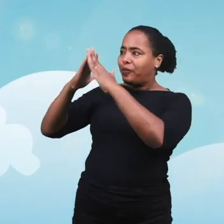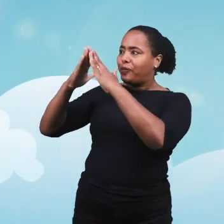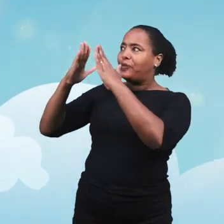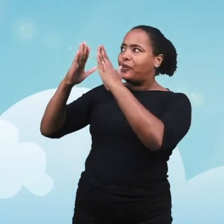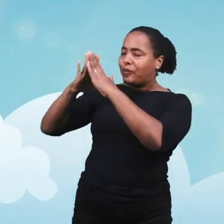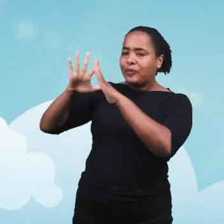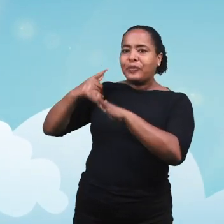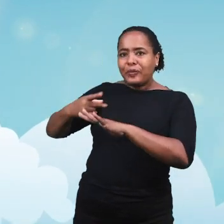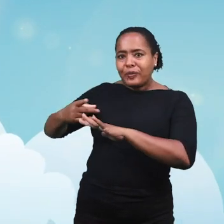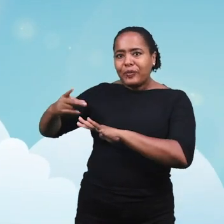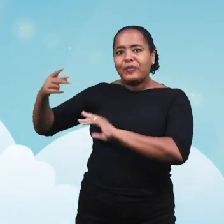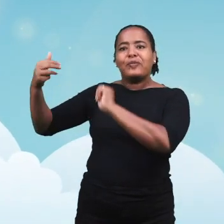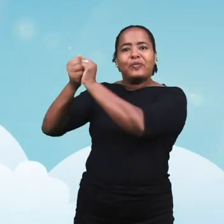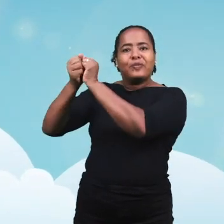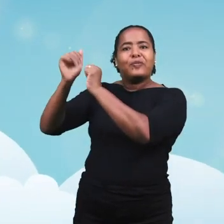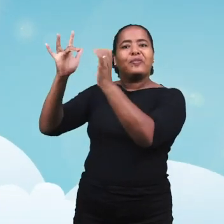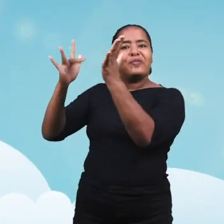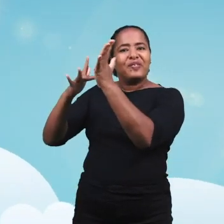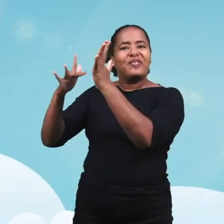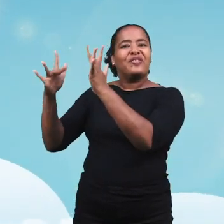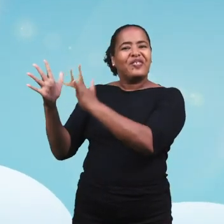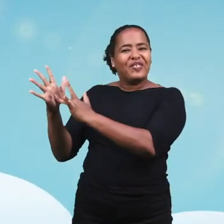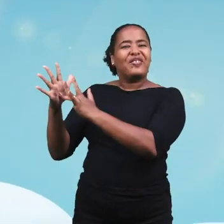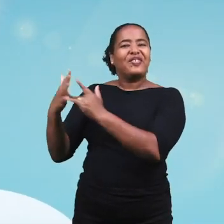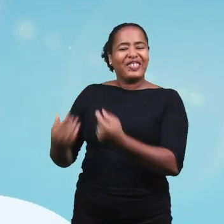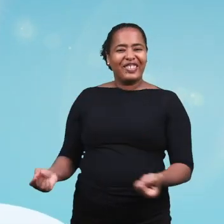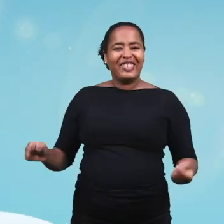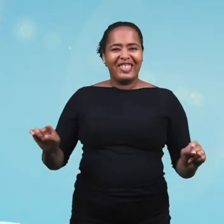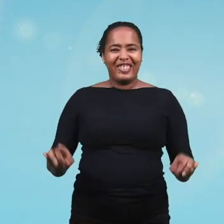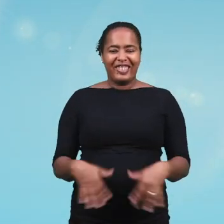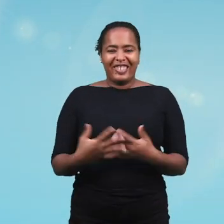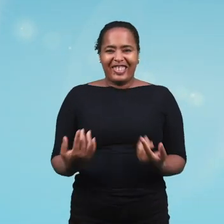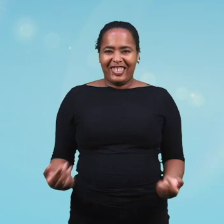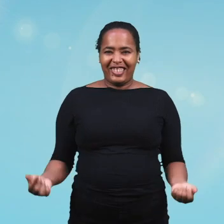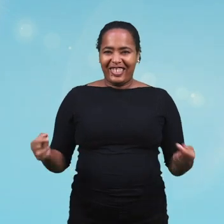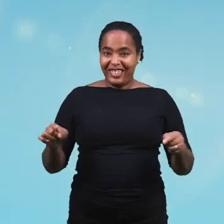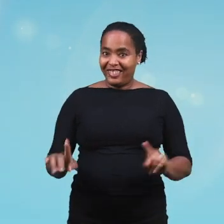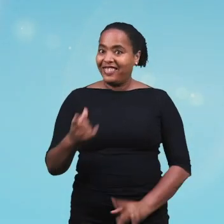Жить вечно в небе со Христом.